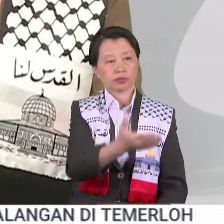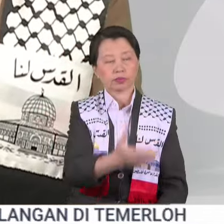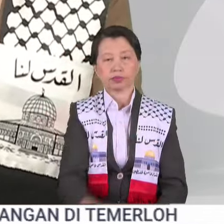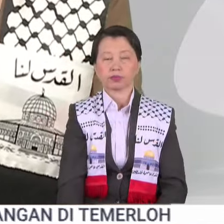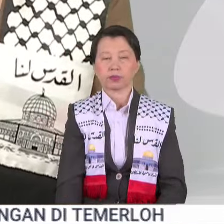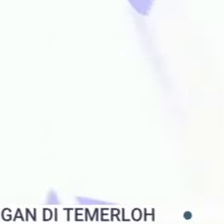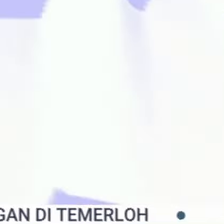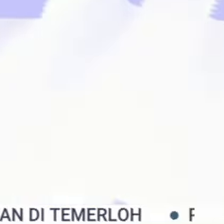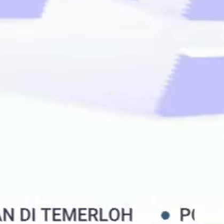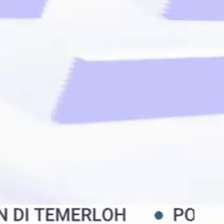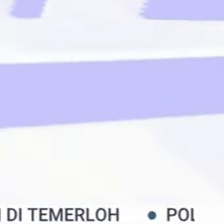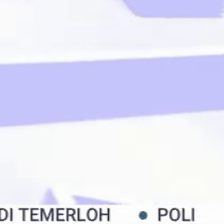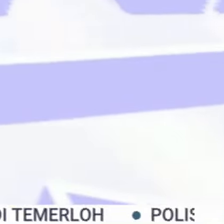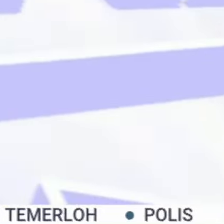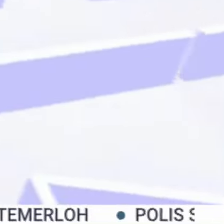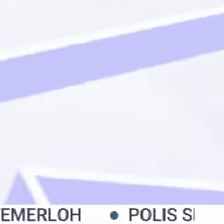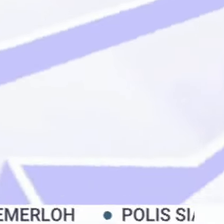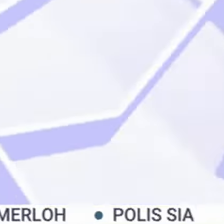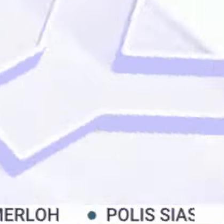Rita.